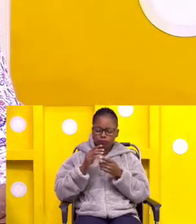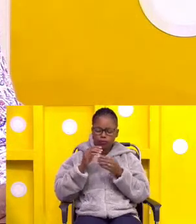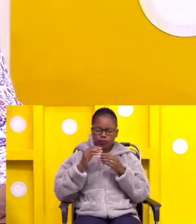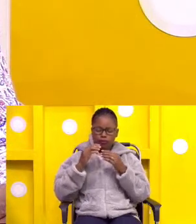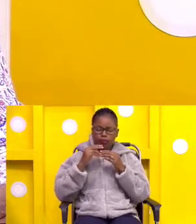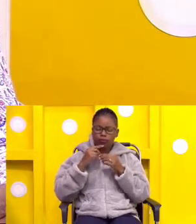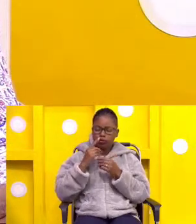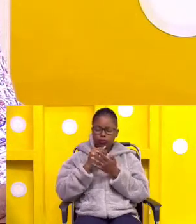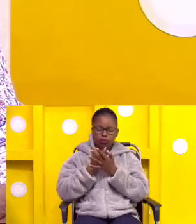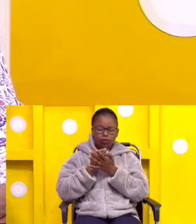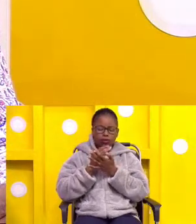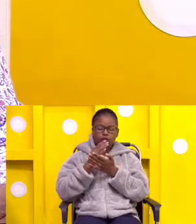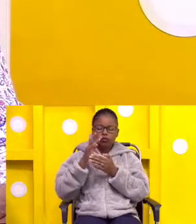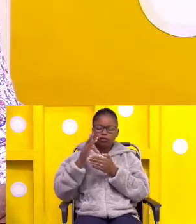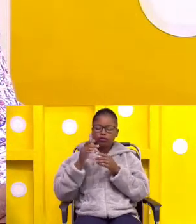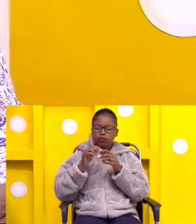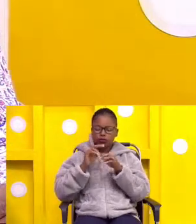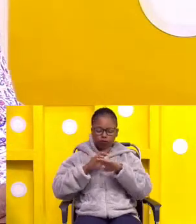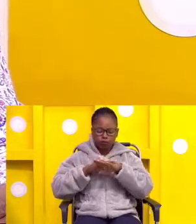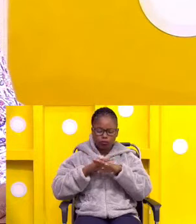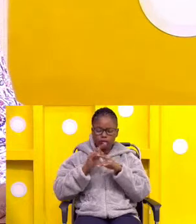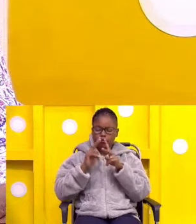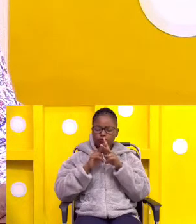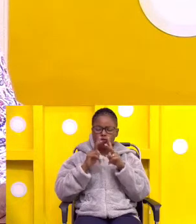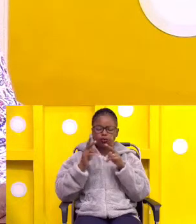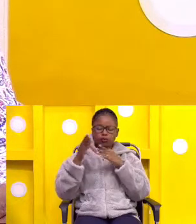na wĩ mũthingu na wee nĩwe Ngai witũ.